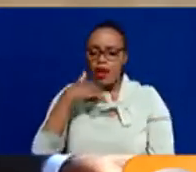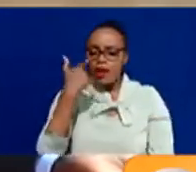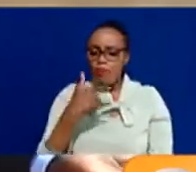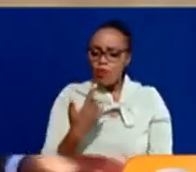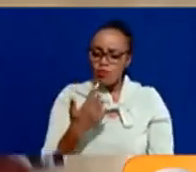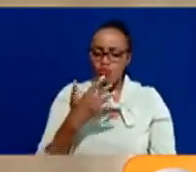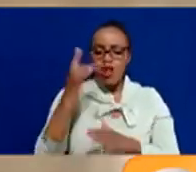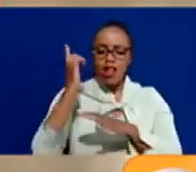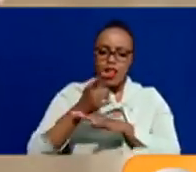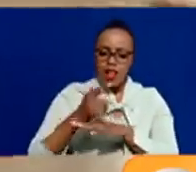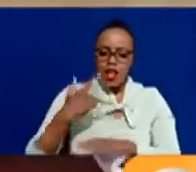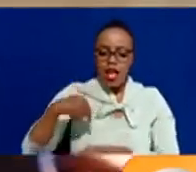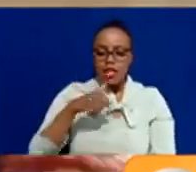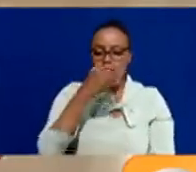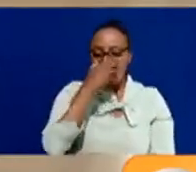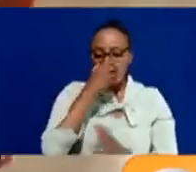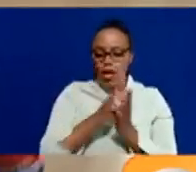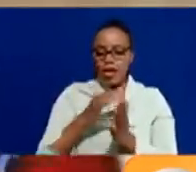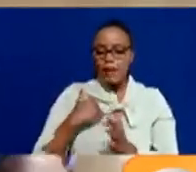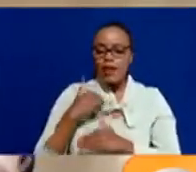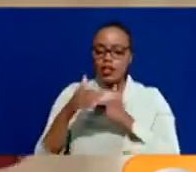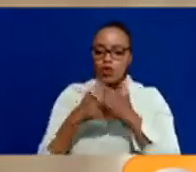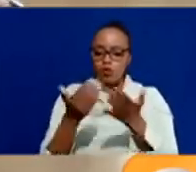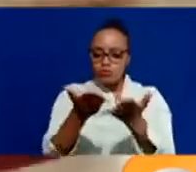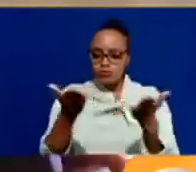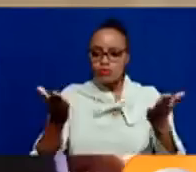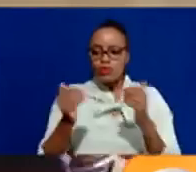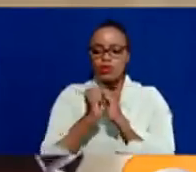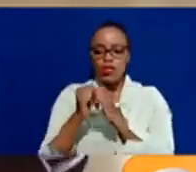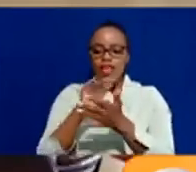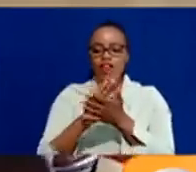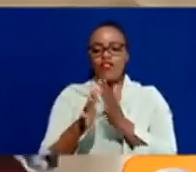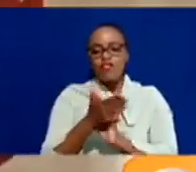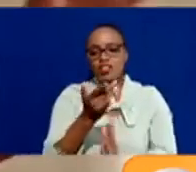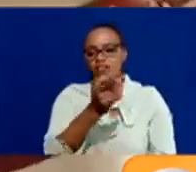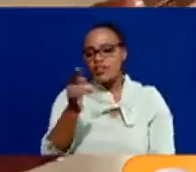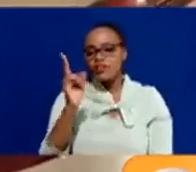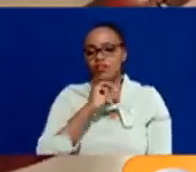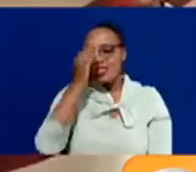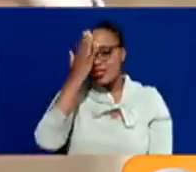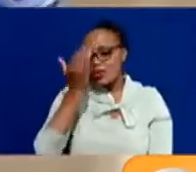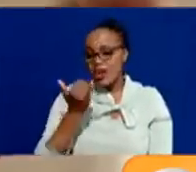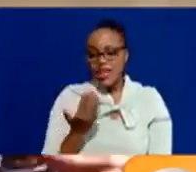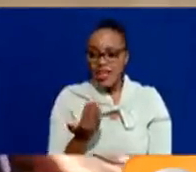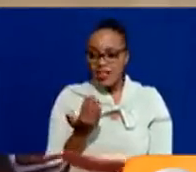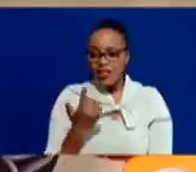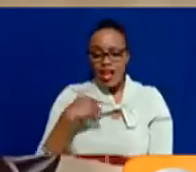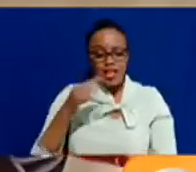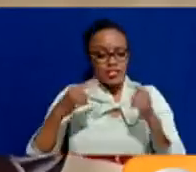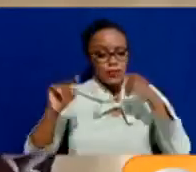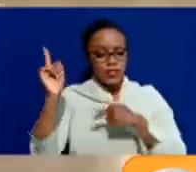walitudhulumu, William Ruto na mimi na sisi zote tumesamea nyinyi. Kwa sababu si